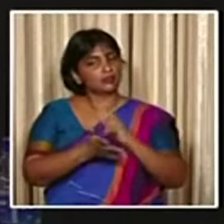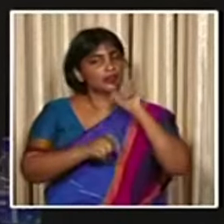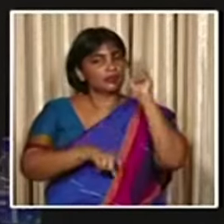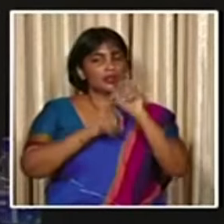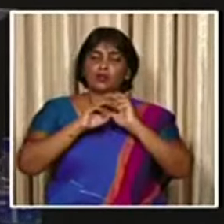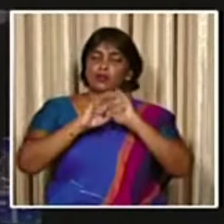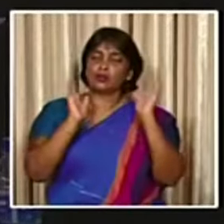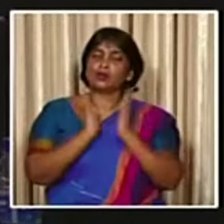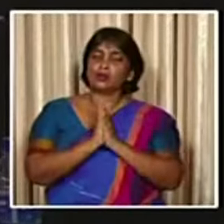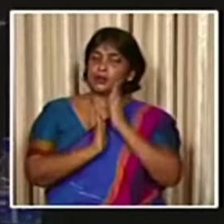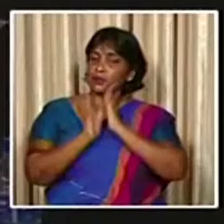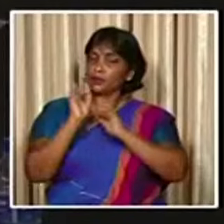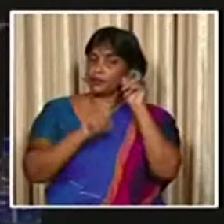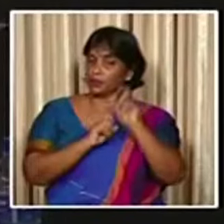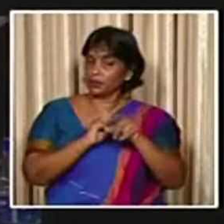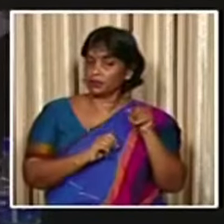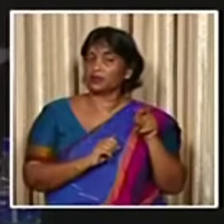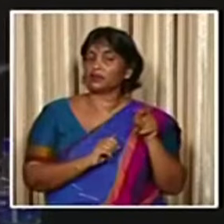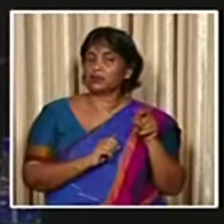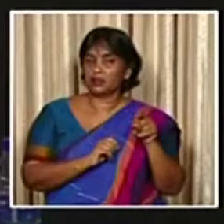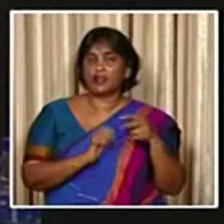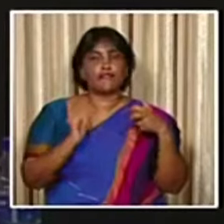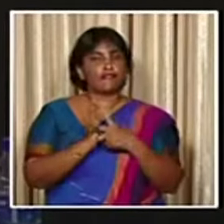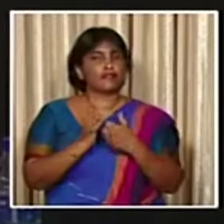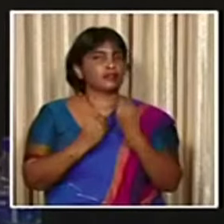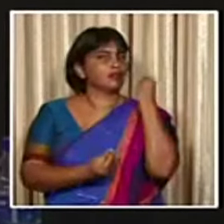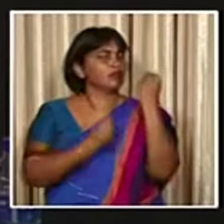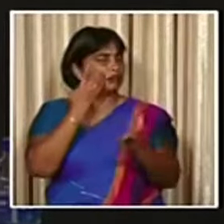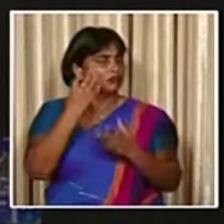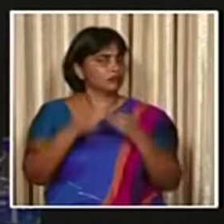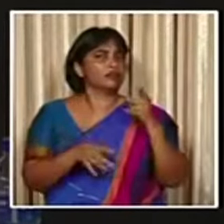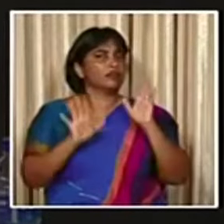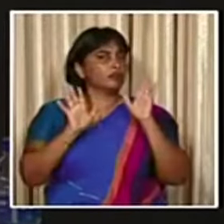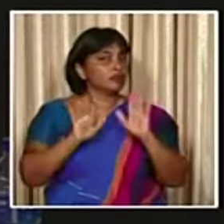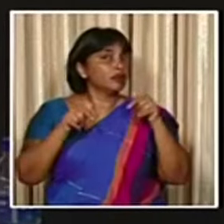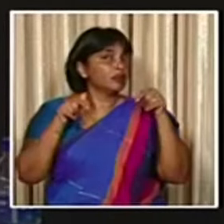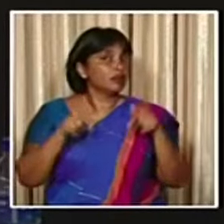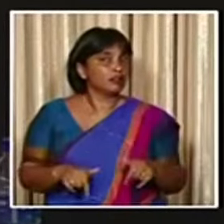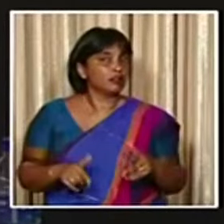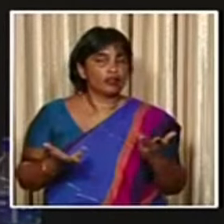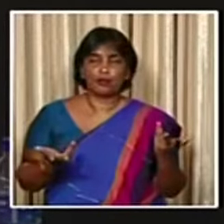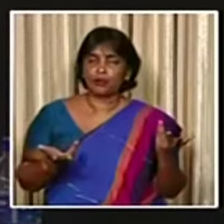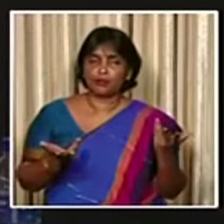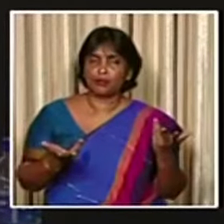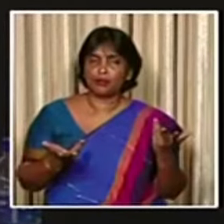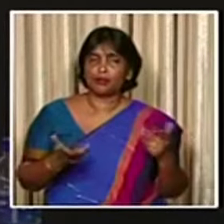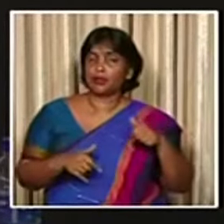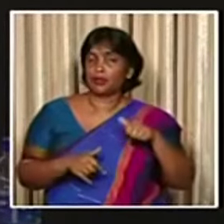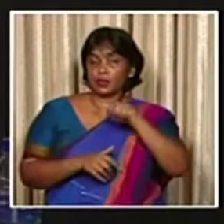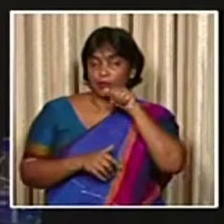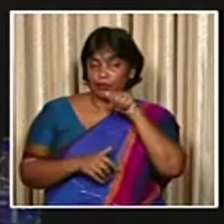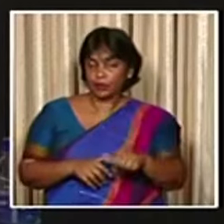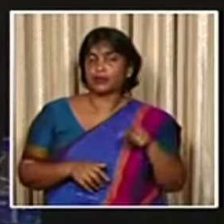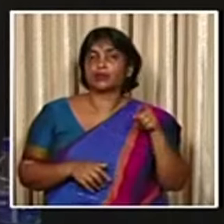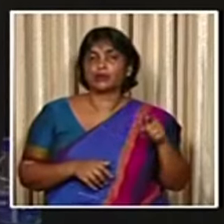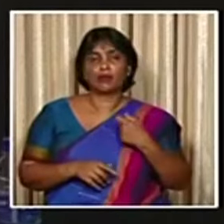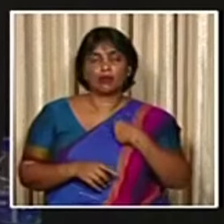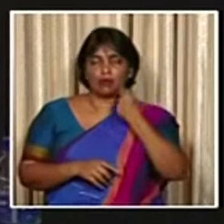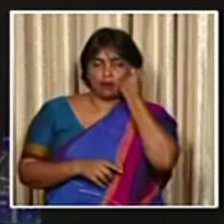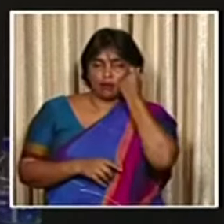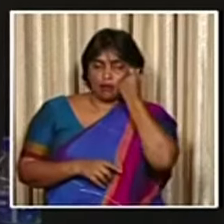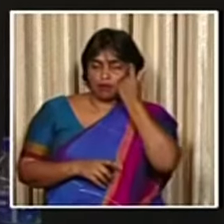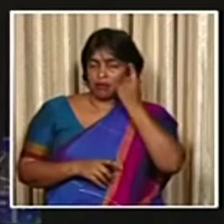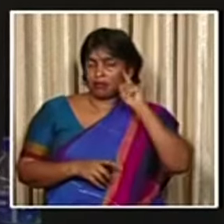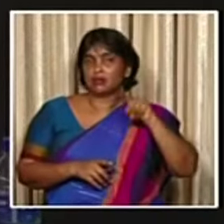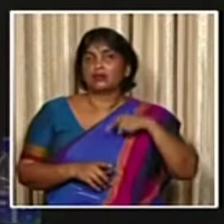ඇතුළු විදේශකයන්ට වීස ලබා දුන්නා. හැබැයි දැම්මොකද කරලා තියෙන්නේ. පැහැදිලිවම